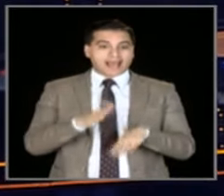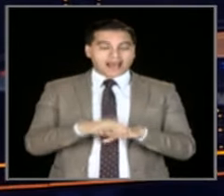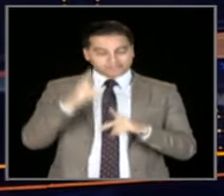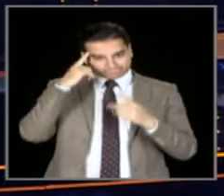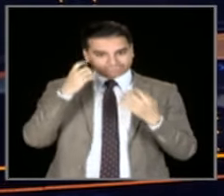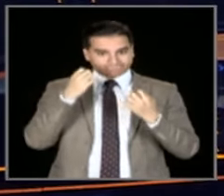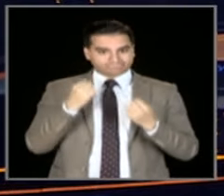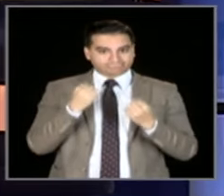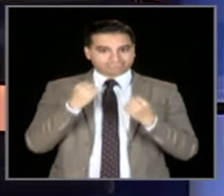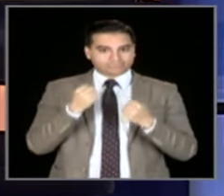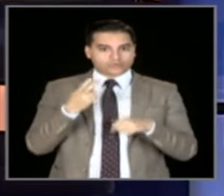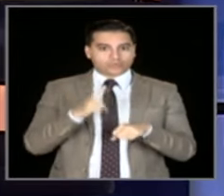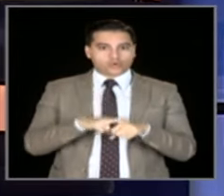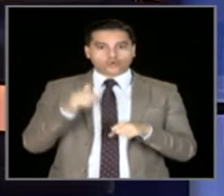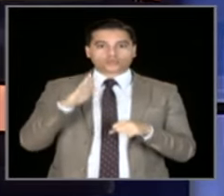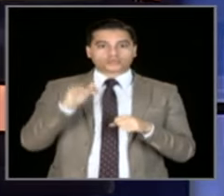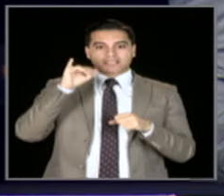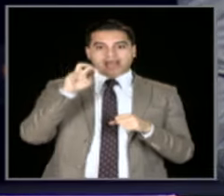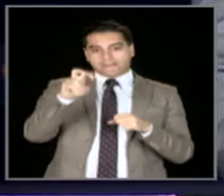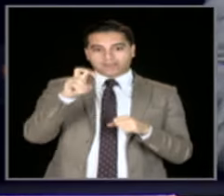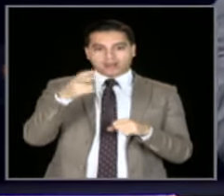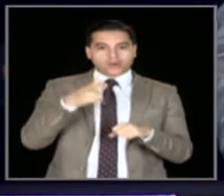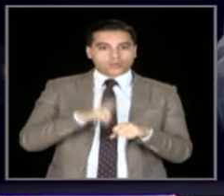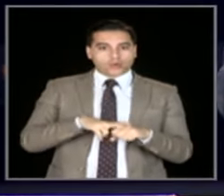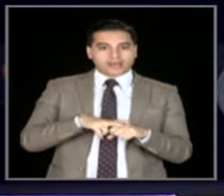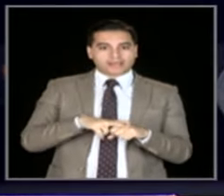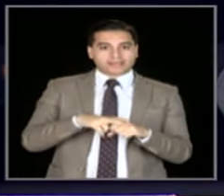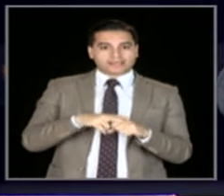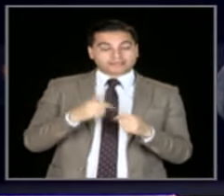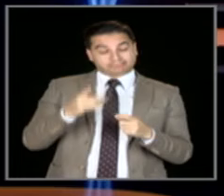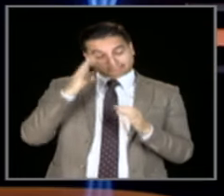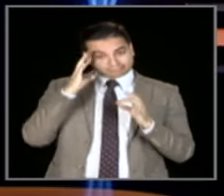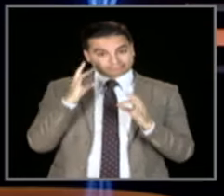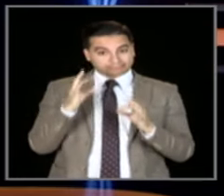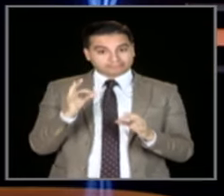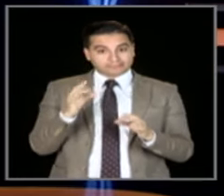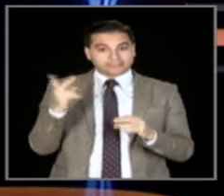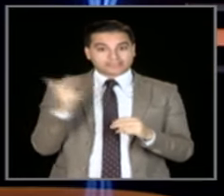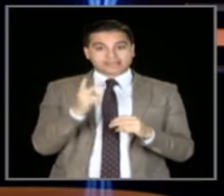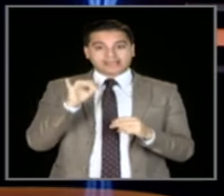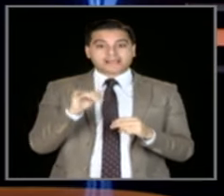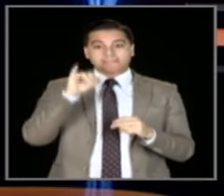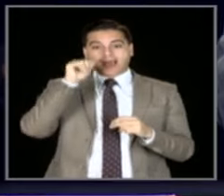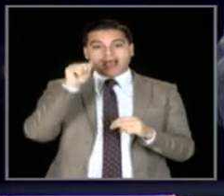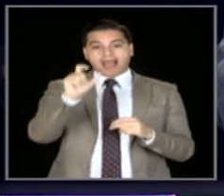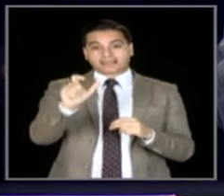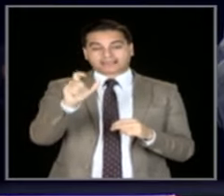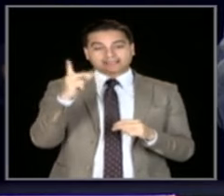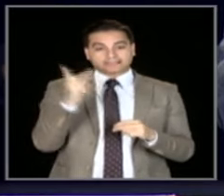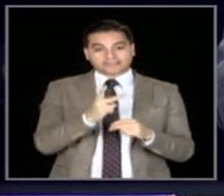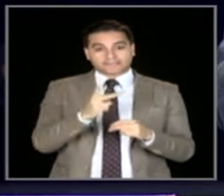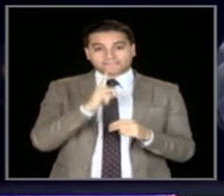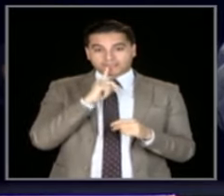الثبات الانفعالي. كمان اسامه البديوي وايمان، يعني كان عندنا اثنين ايمان مش ايمان واحد.